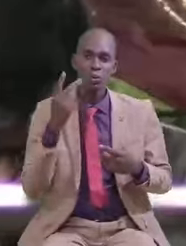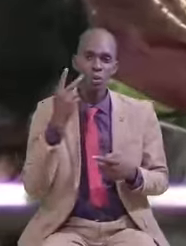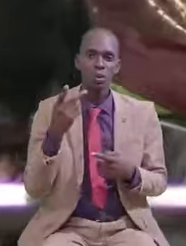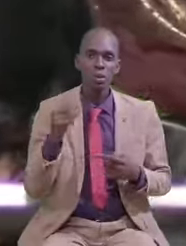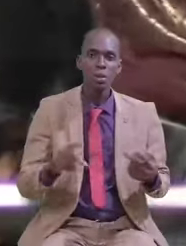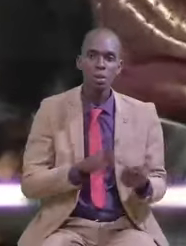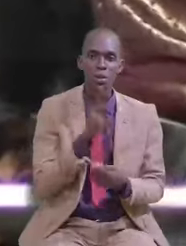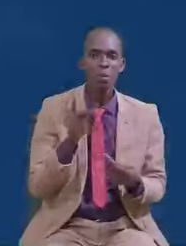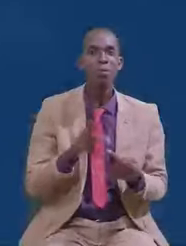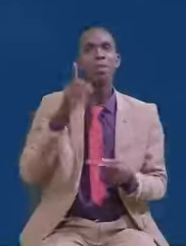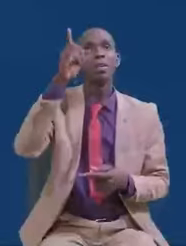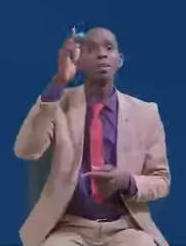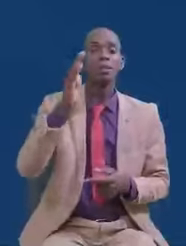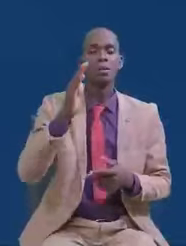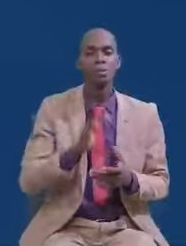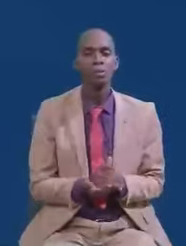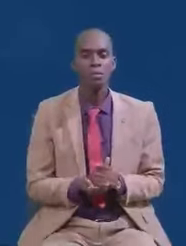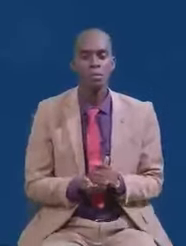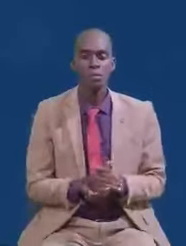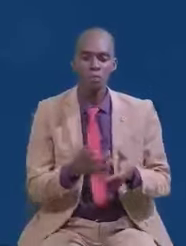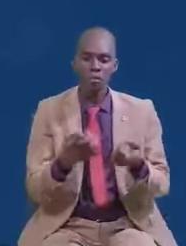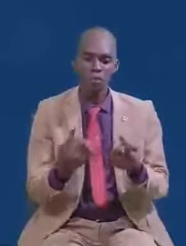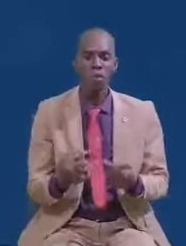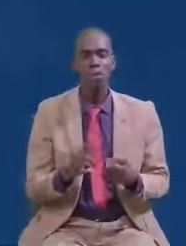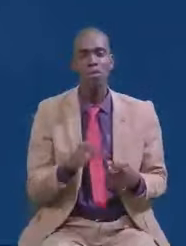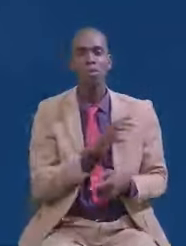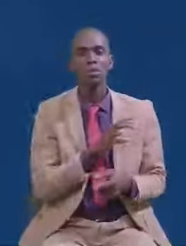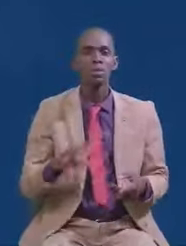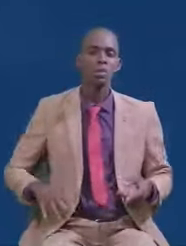Dieu parfait. Venez à Christ.